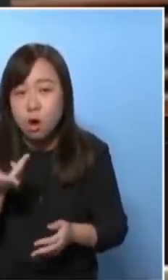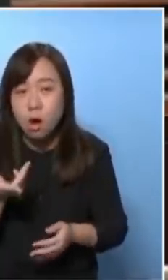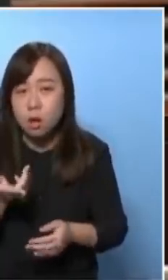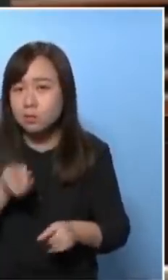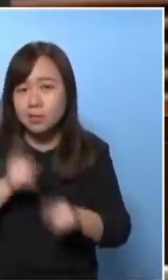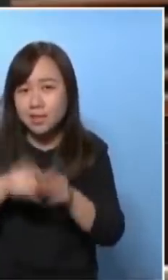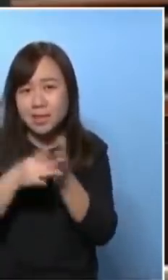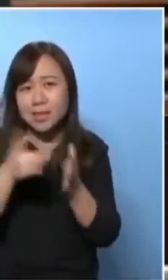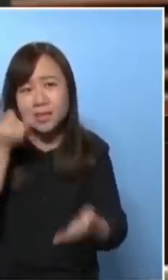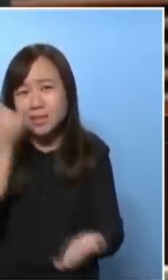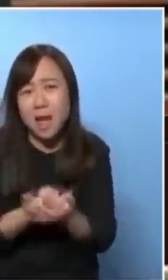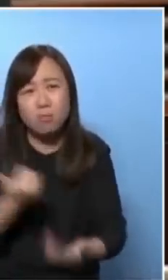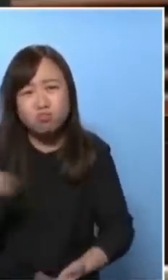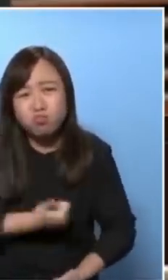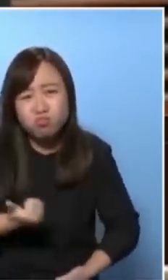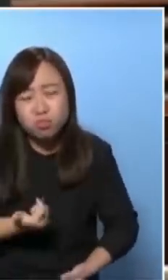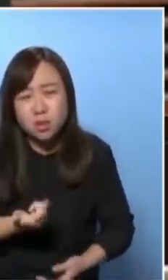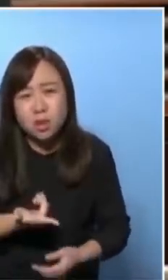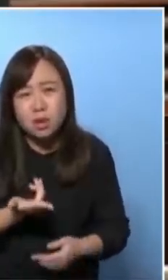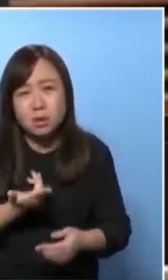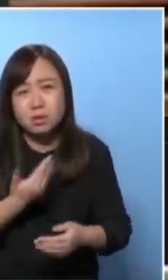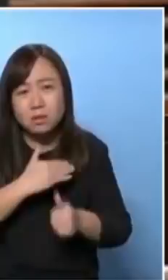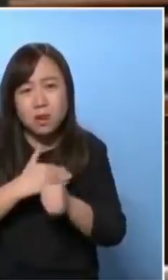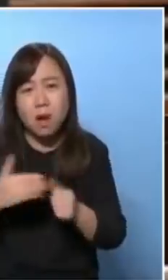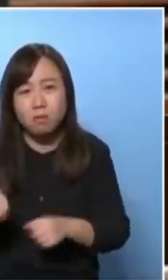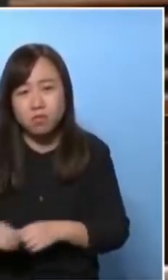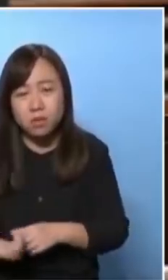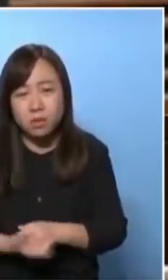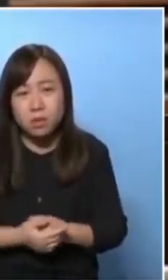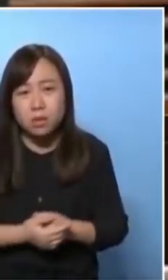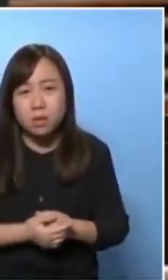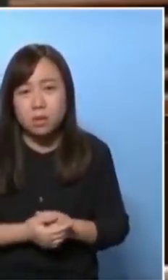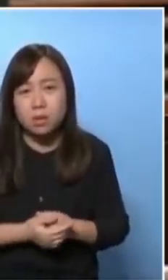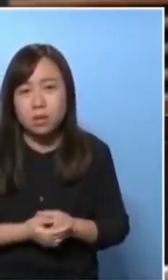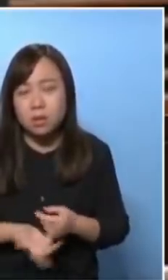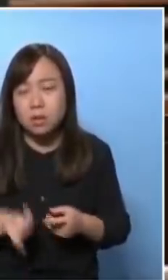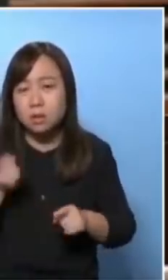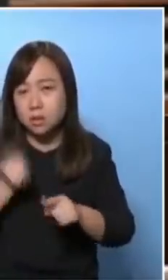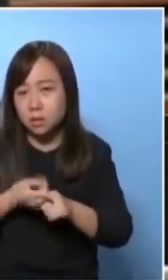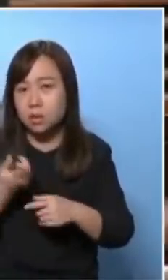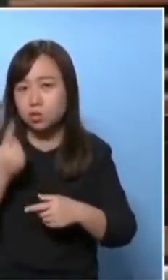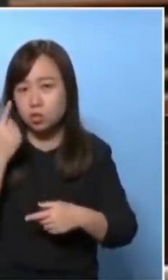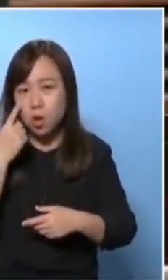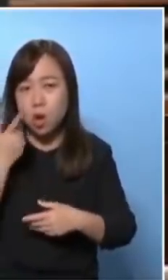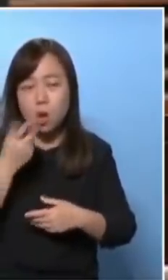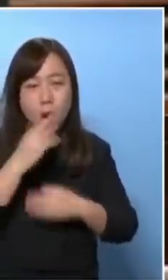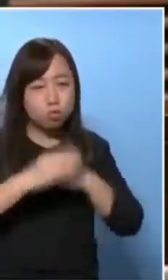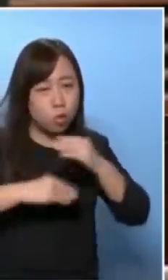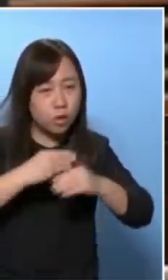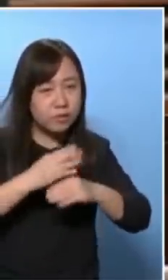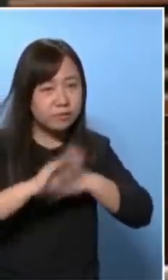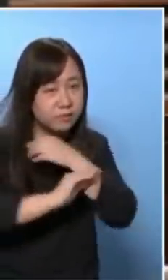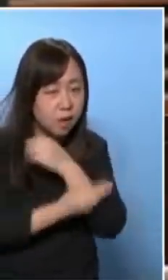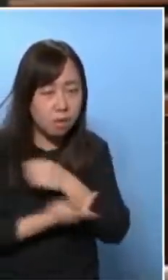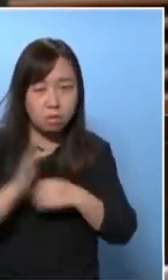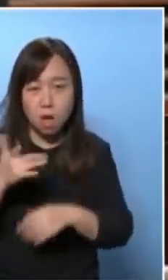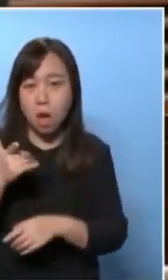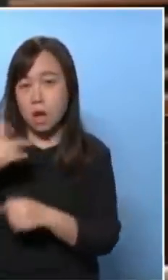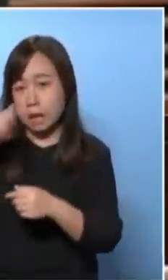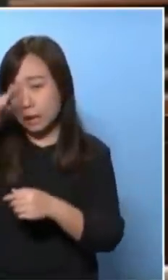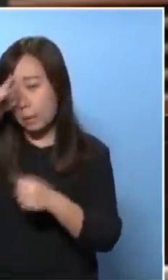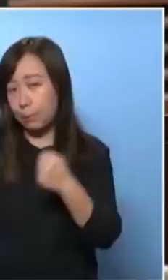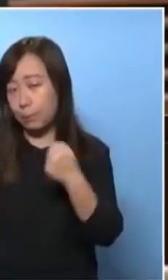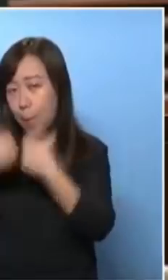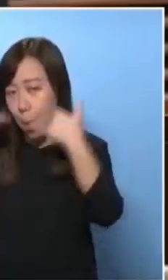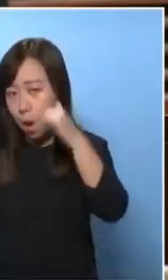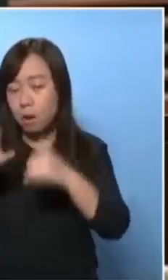的。主席，一方面林鄭月娥說要重建法治，一方面就對警暴視而不